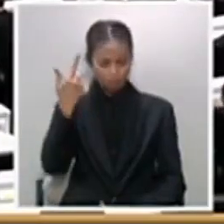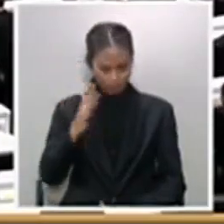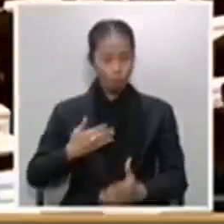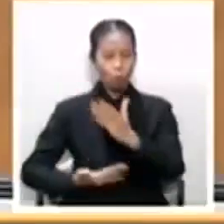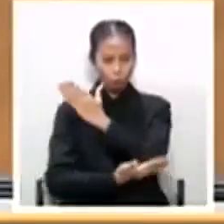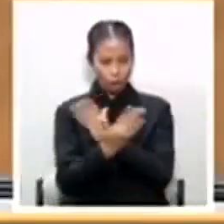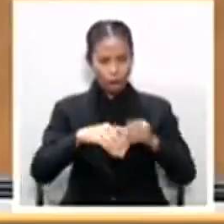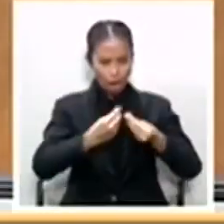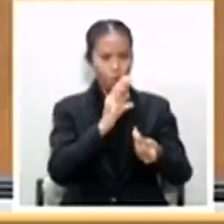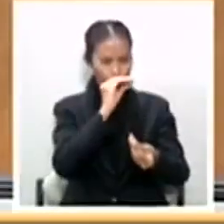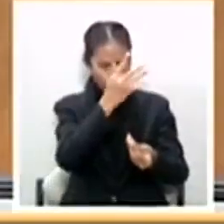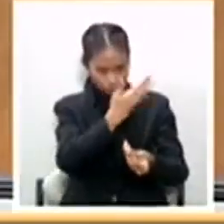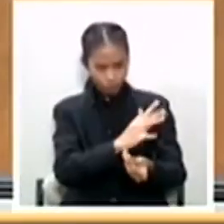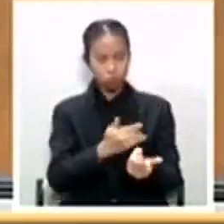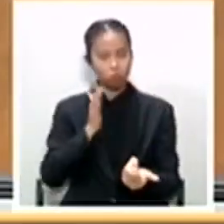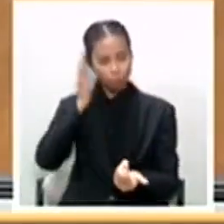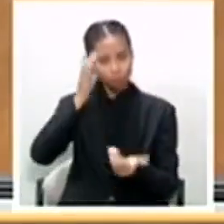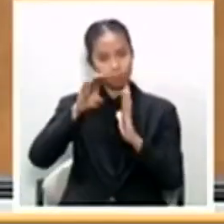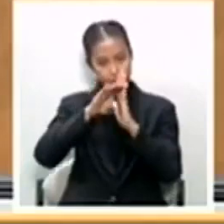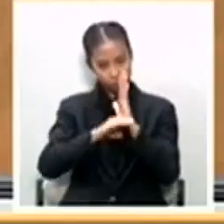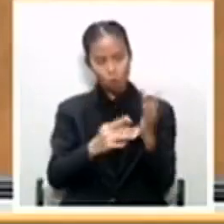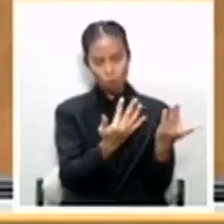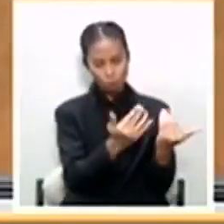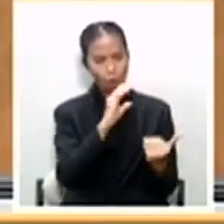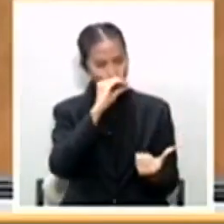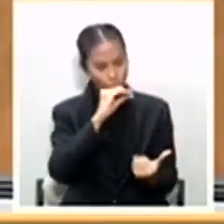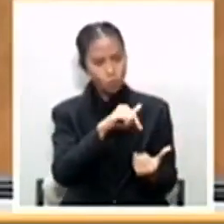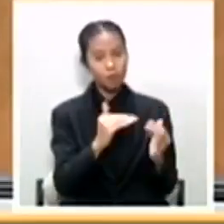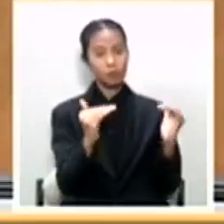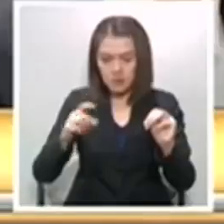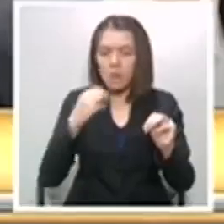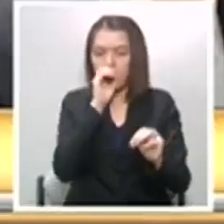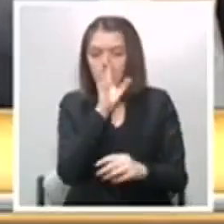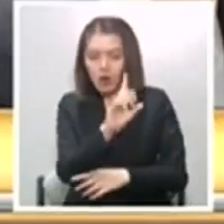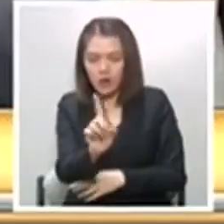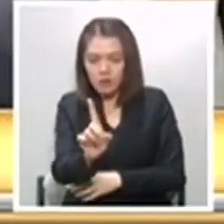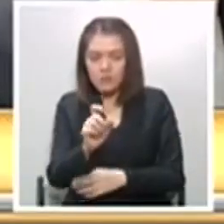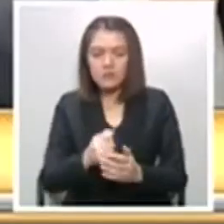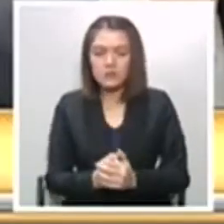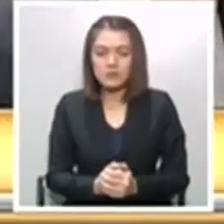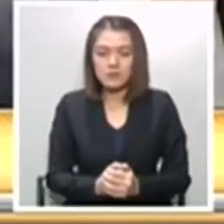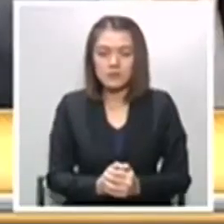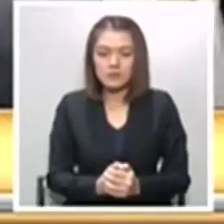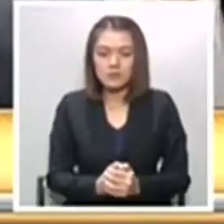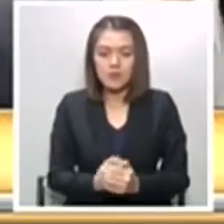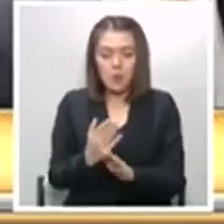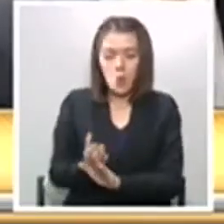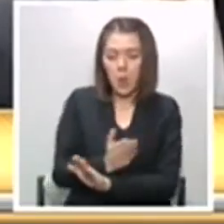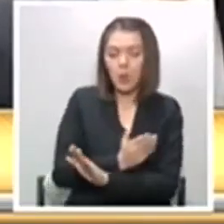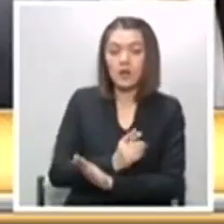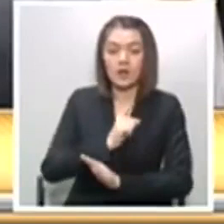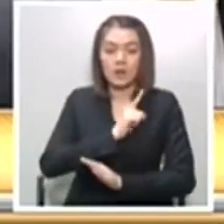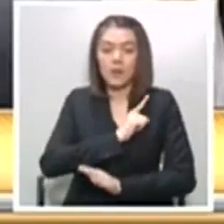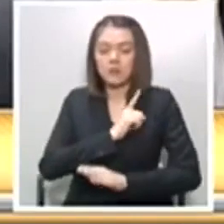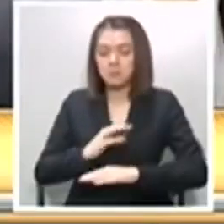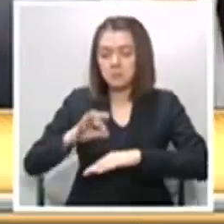ค่ะโดยเป็นผู้นำฝ่ายค้านในสภาผู้แทนราษฎรอภิปรายชี้แจงยัตติด้วยการเน้นย้